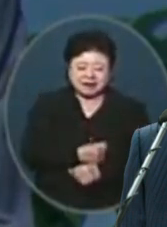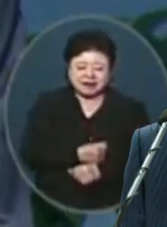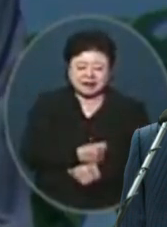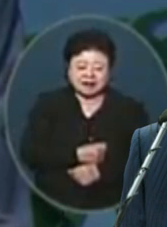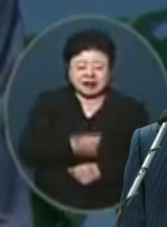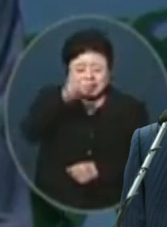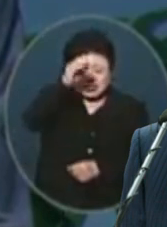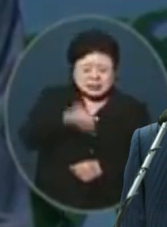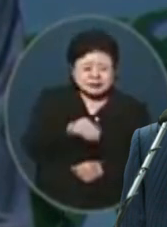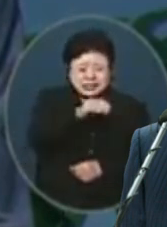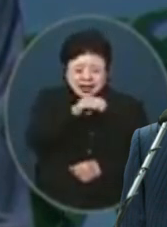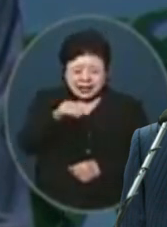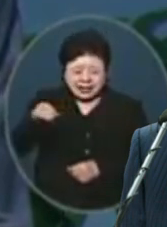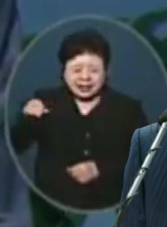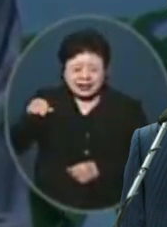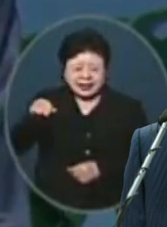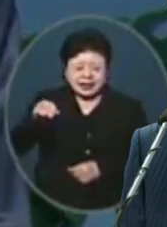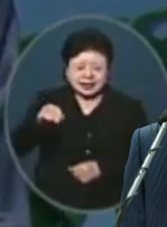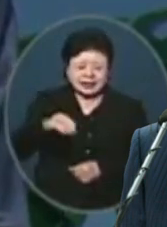십자가에